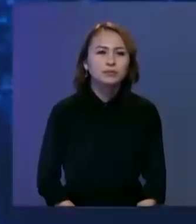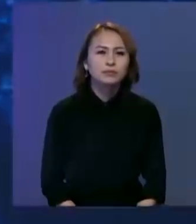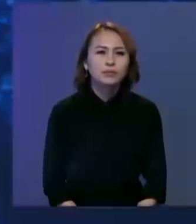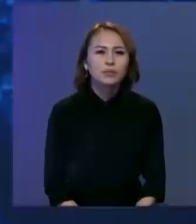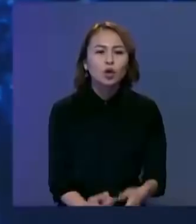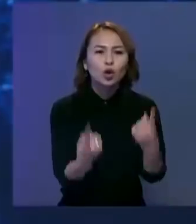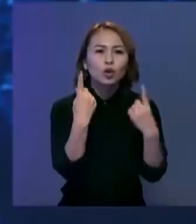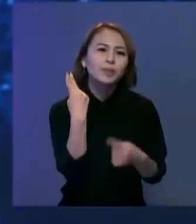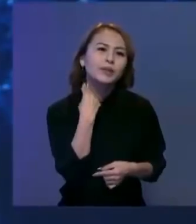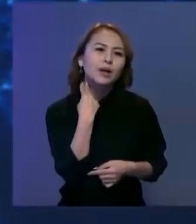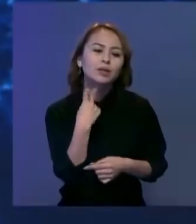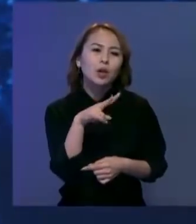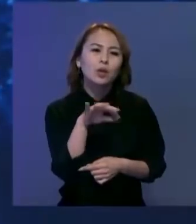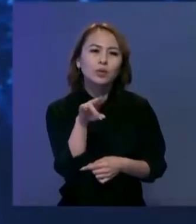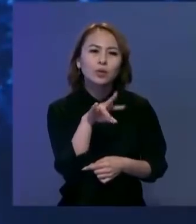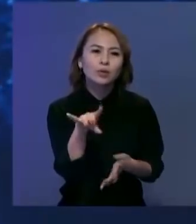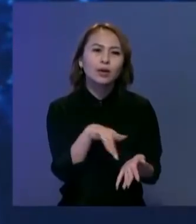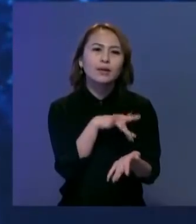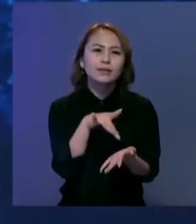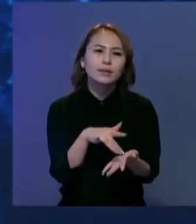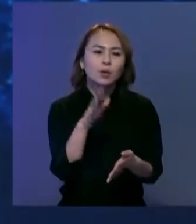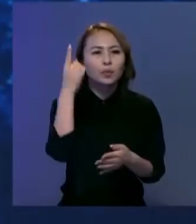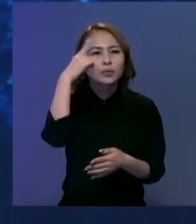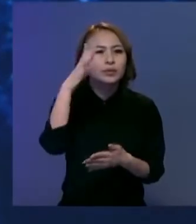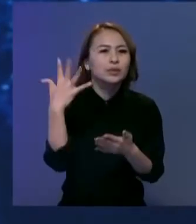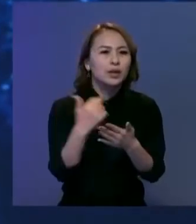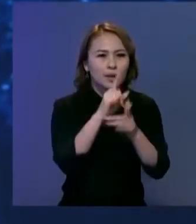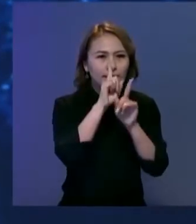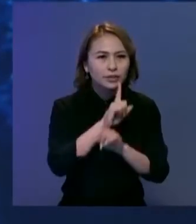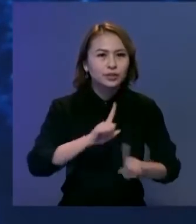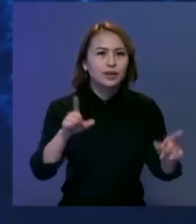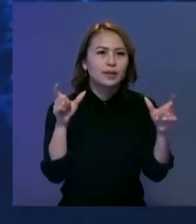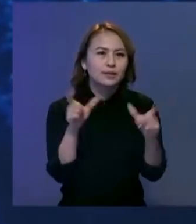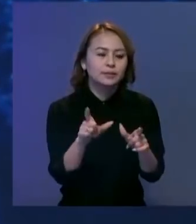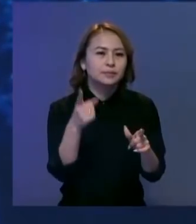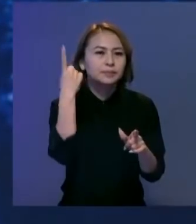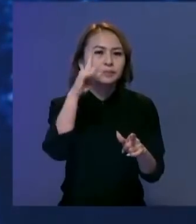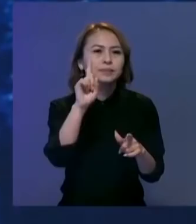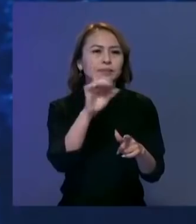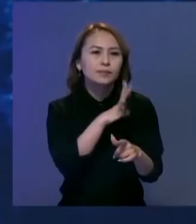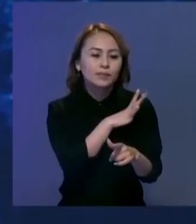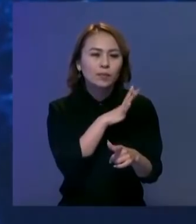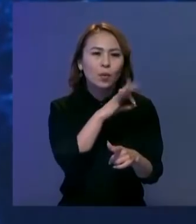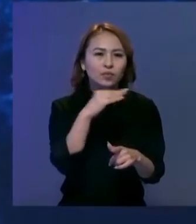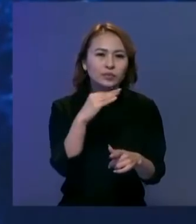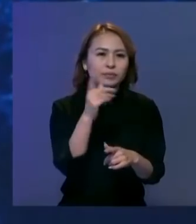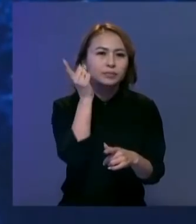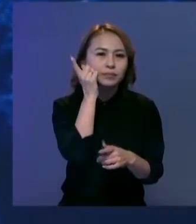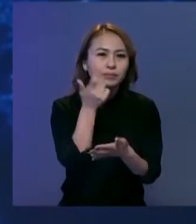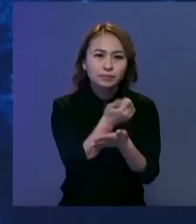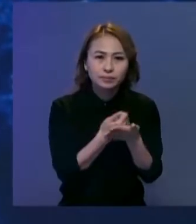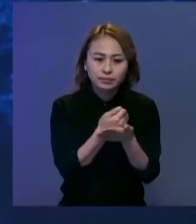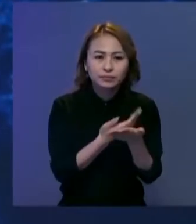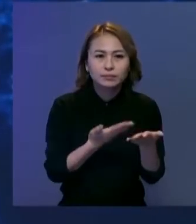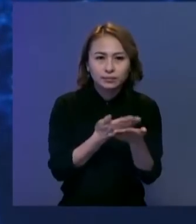Ал Ұлы Британияның Лондон қаласында өнер тапқыштар ерекше карантиндік кенгсе ойлап тапты. Оны жасап шығарушылар